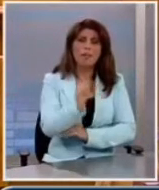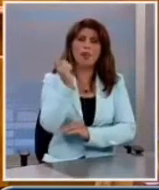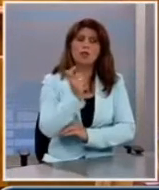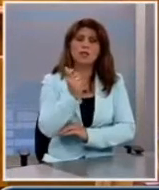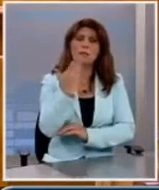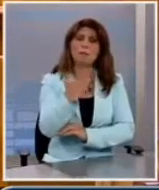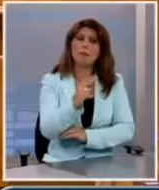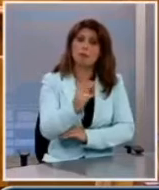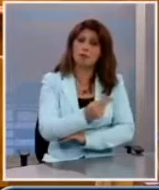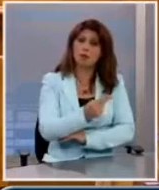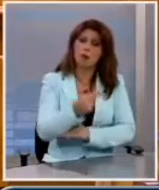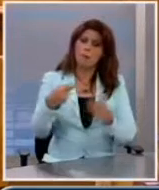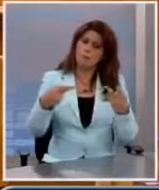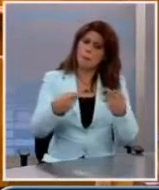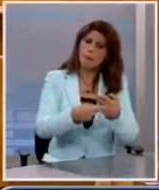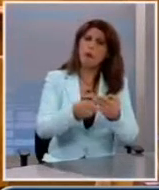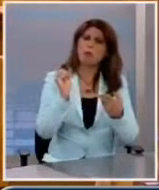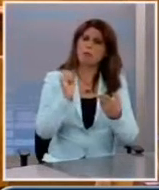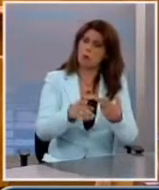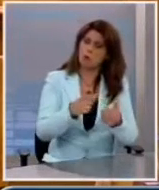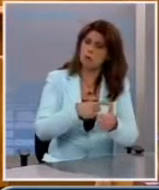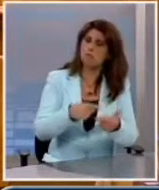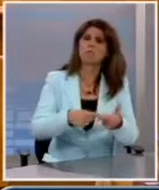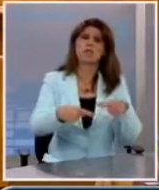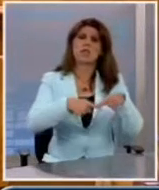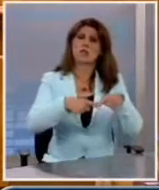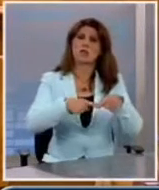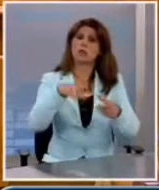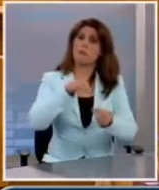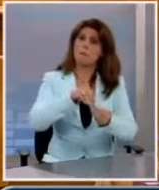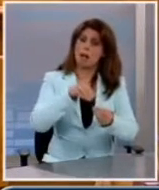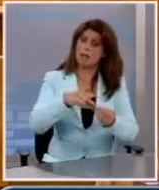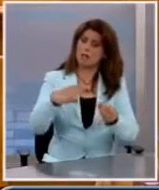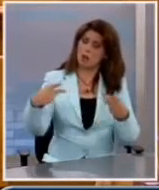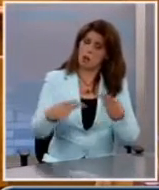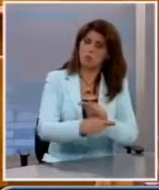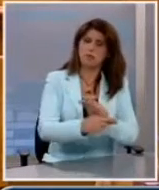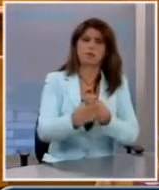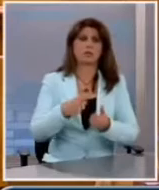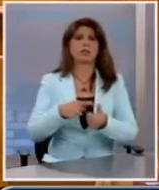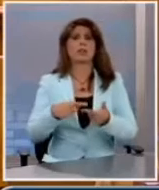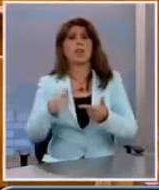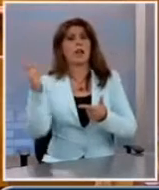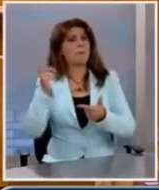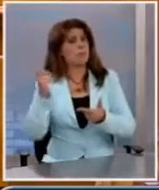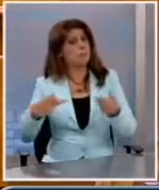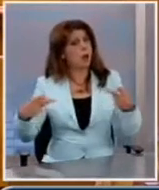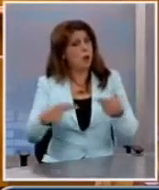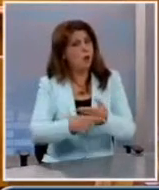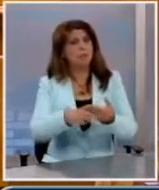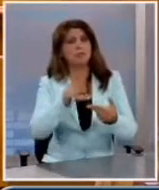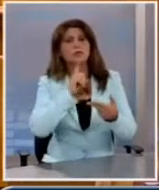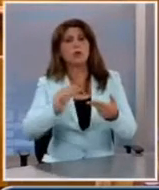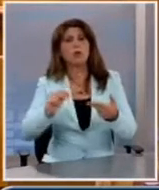500 ευρώ κόψατε, και το δώρο Χριστουγέννων και Πάσχα κόψατε, και το επίδομα. Γιατί